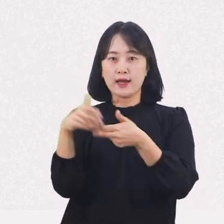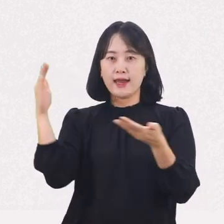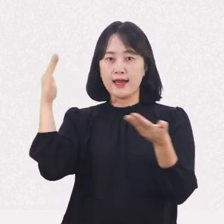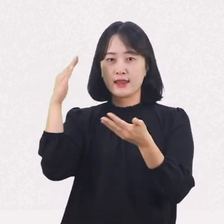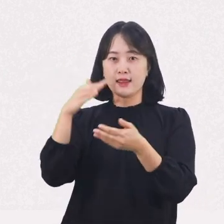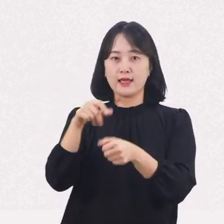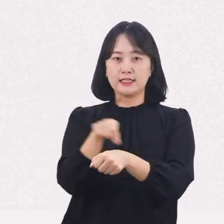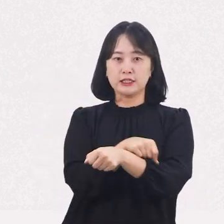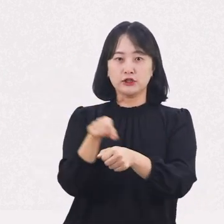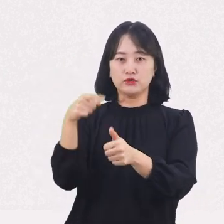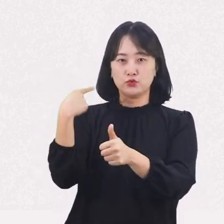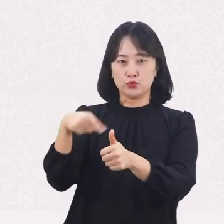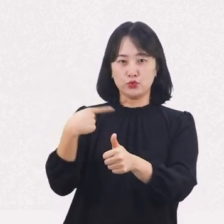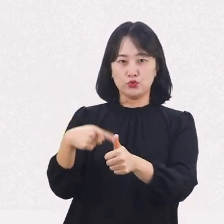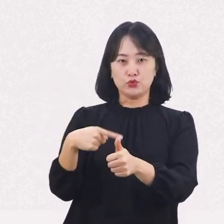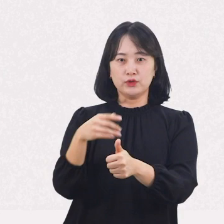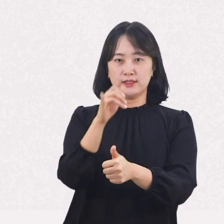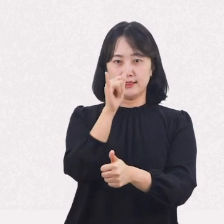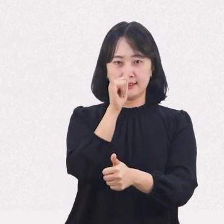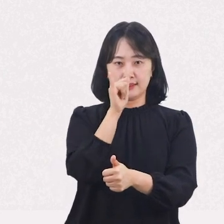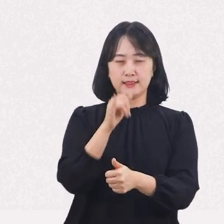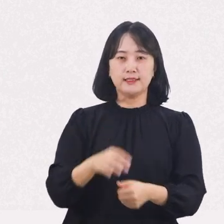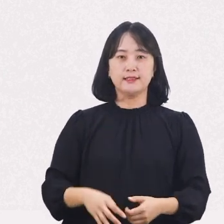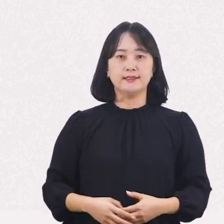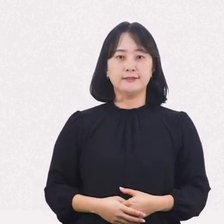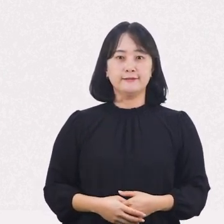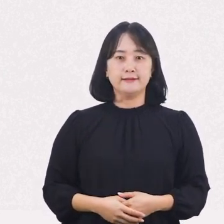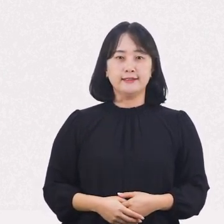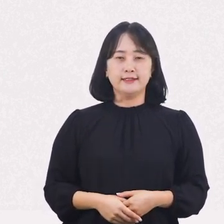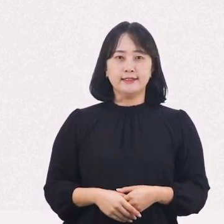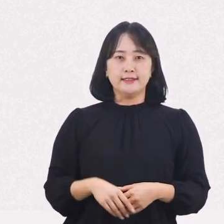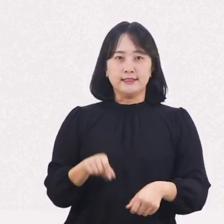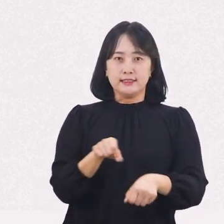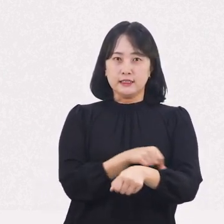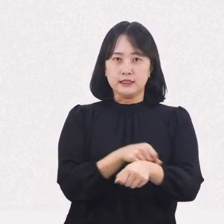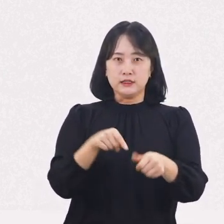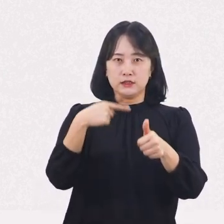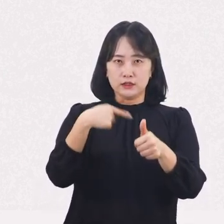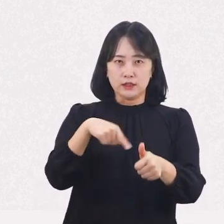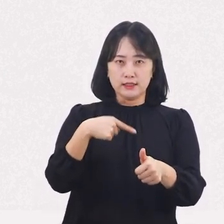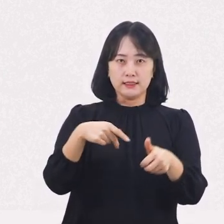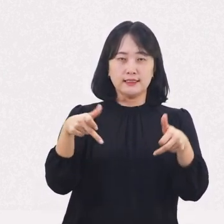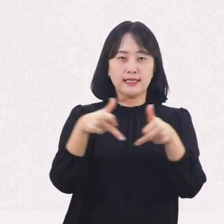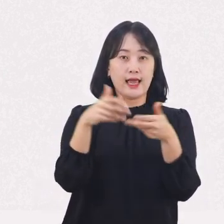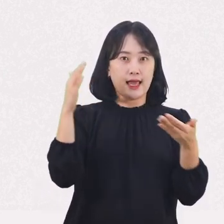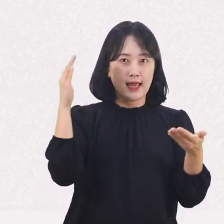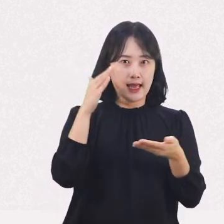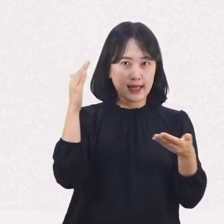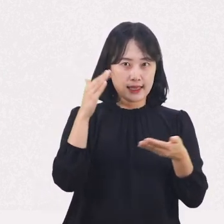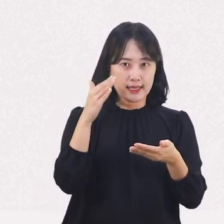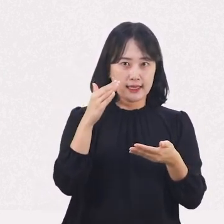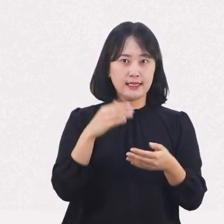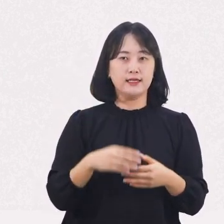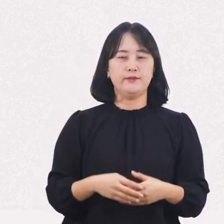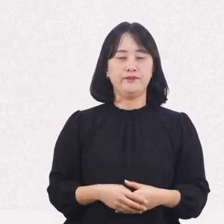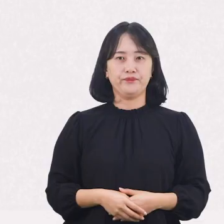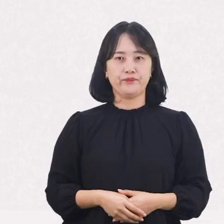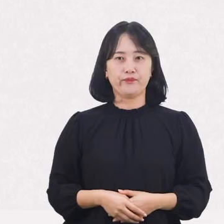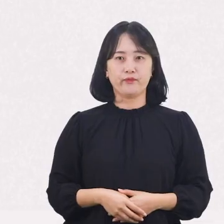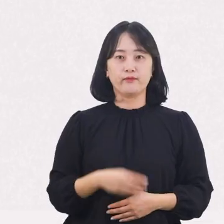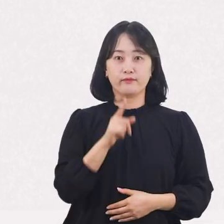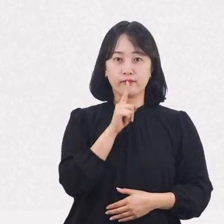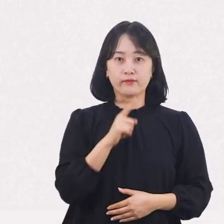하는 특수교육으로 나누어집니다. 즉, 특수교육은 장애 학생, 특수교육 대상자를 위해 이루어지는